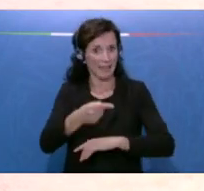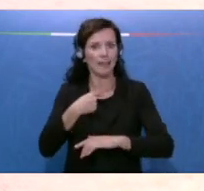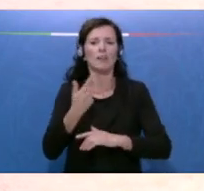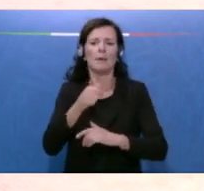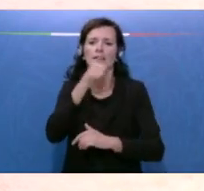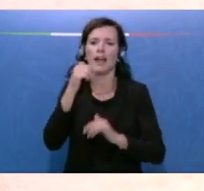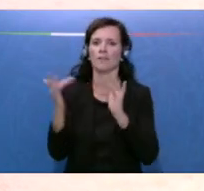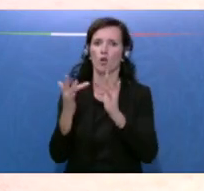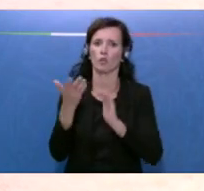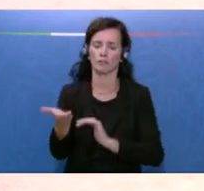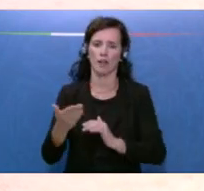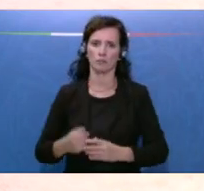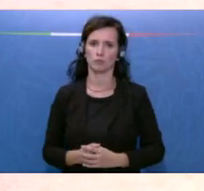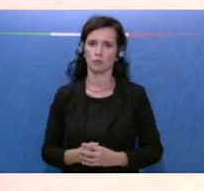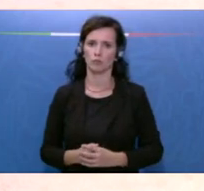player